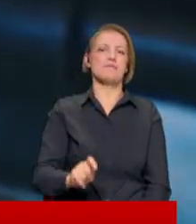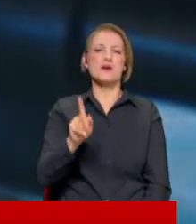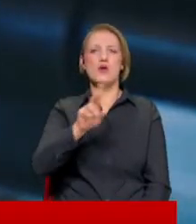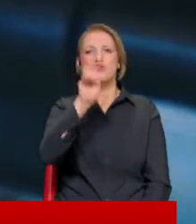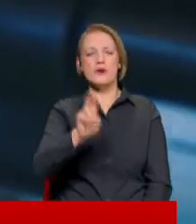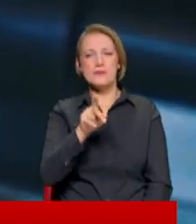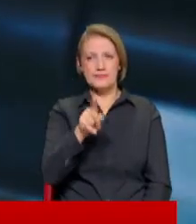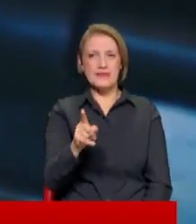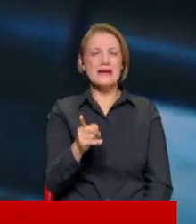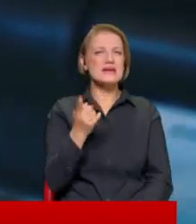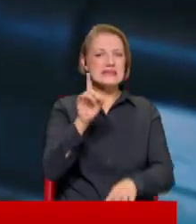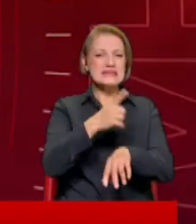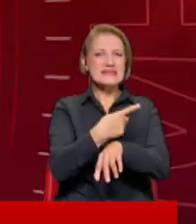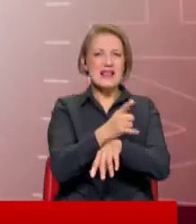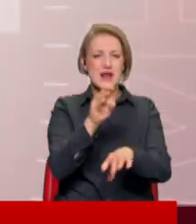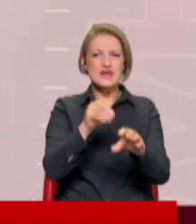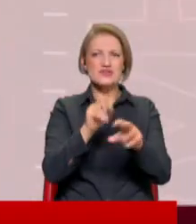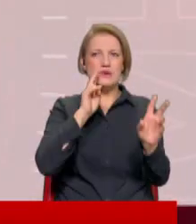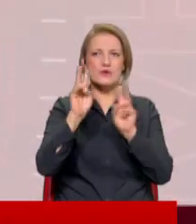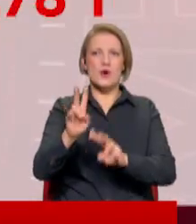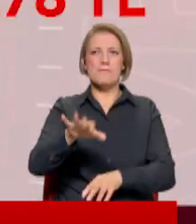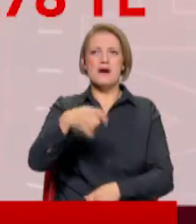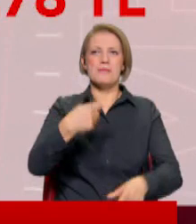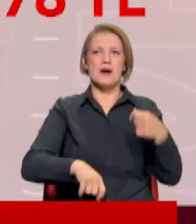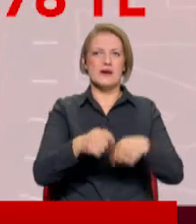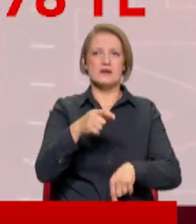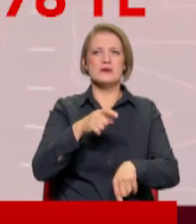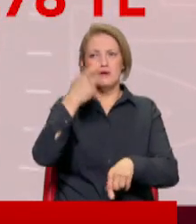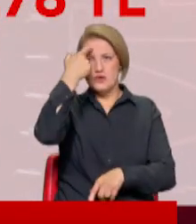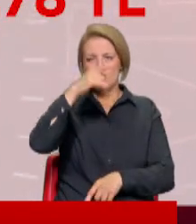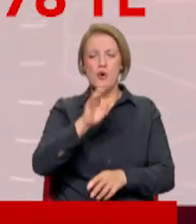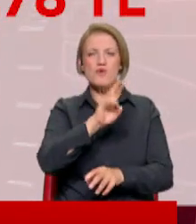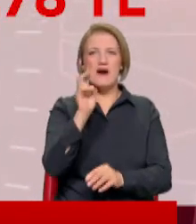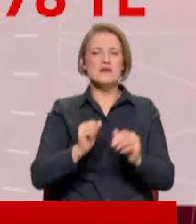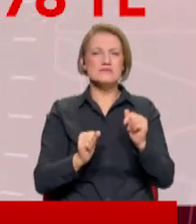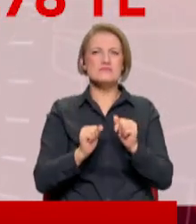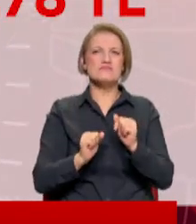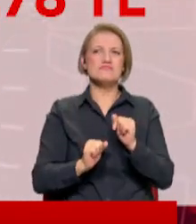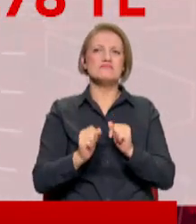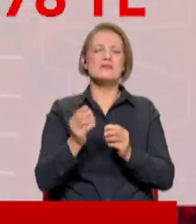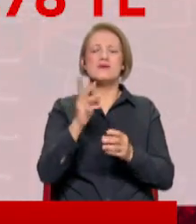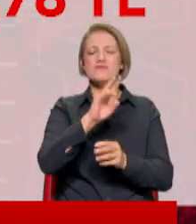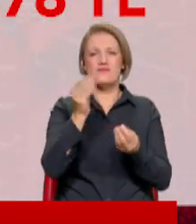Döviz kuru üzerindeki etkisi saniyeler içinde görüldü. Merkez Bankası şok faiz artırımına gitmeden önce